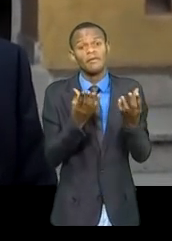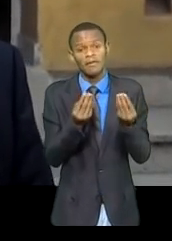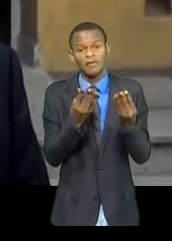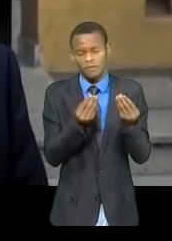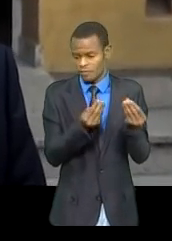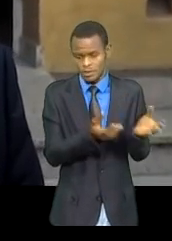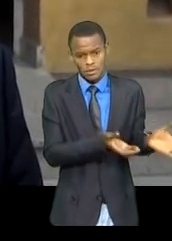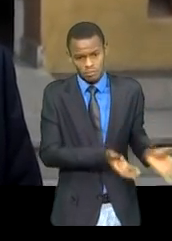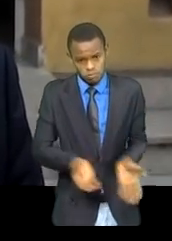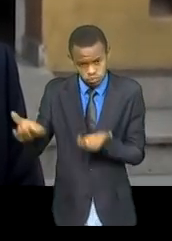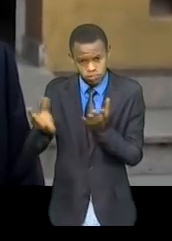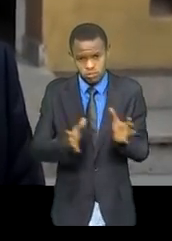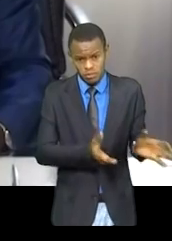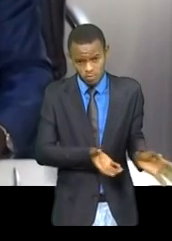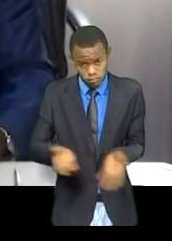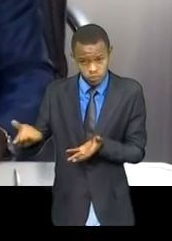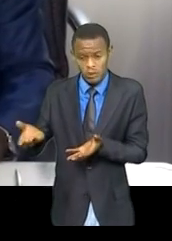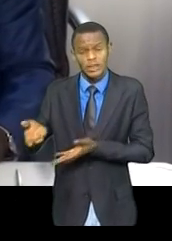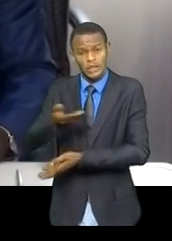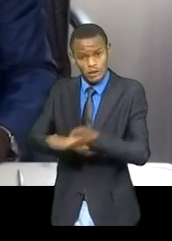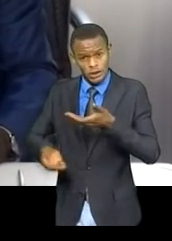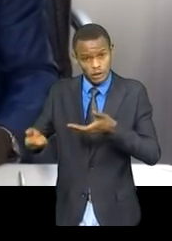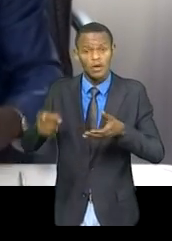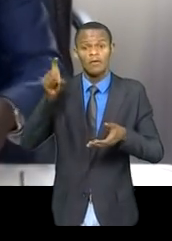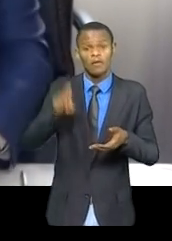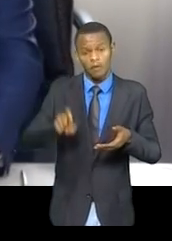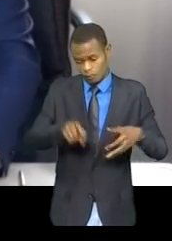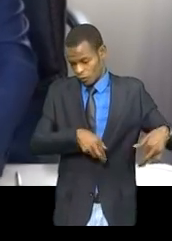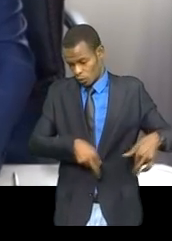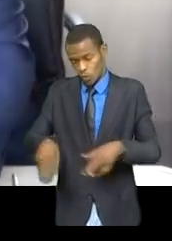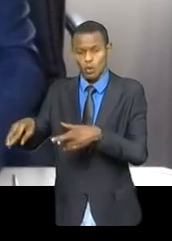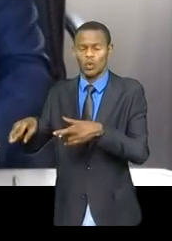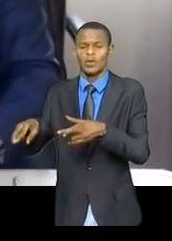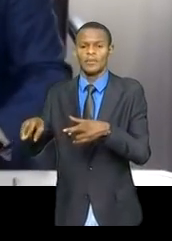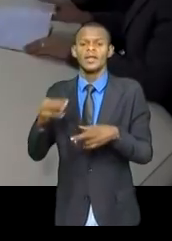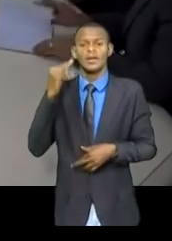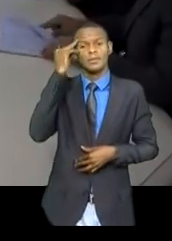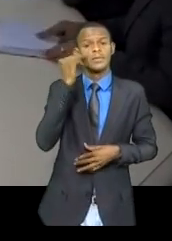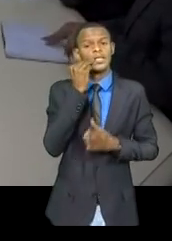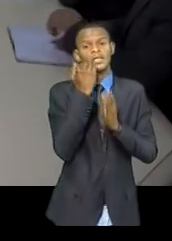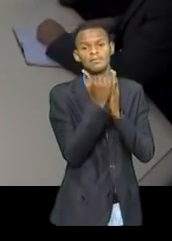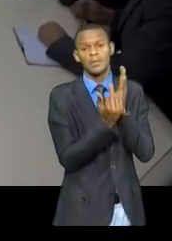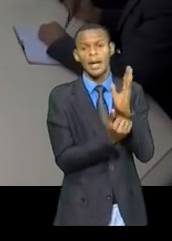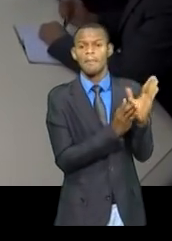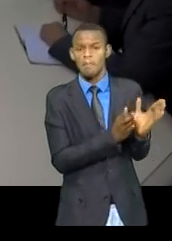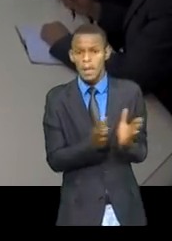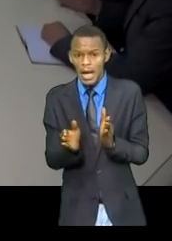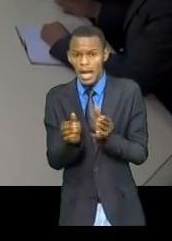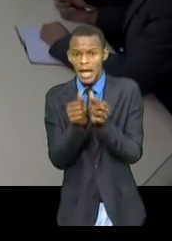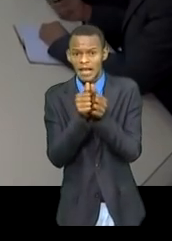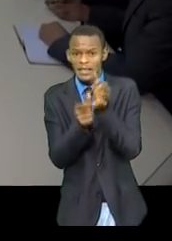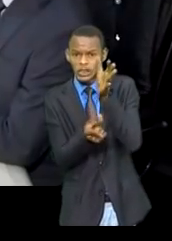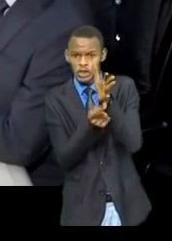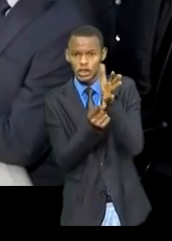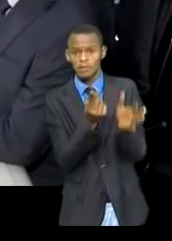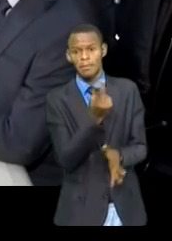RDC a un potentiel énorme. Assisté de son vice-ministre, le ministre en charge du plan, Christian Mwando Simba, a présenté